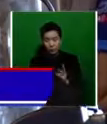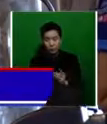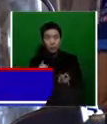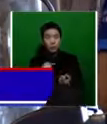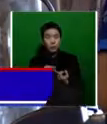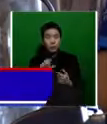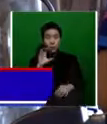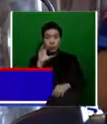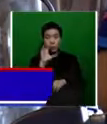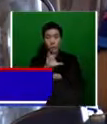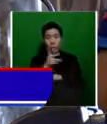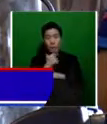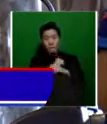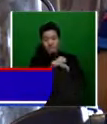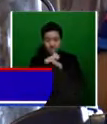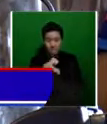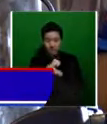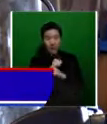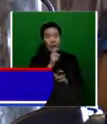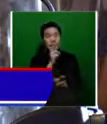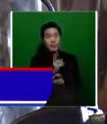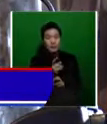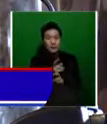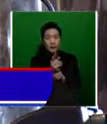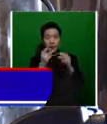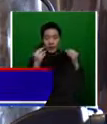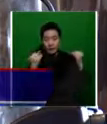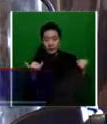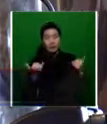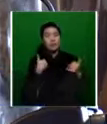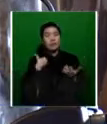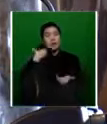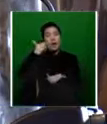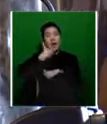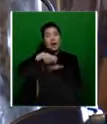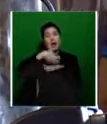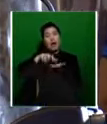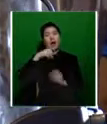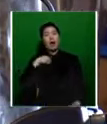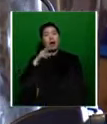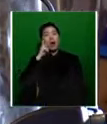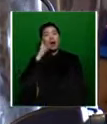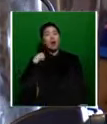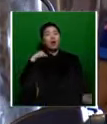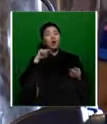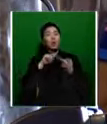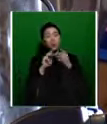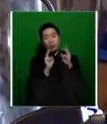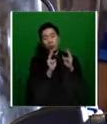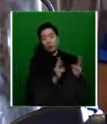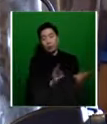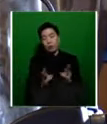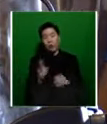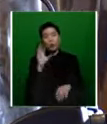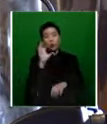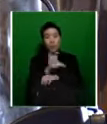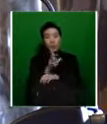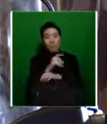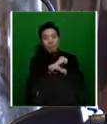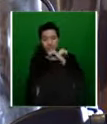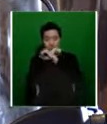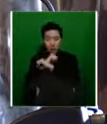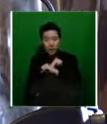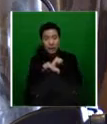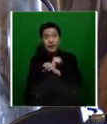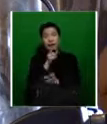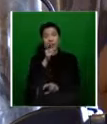บคุมป้องกันรักษานะคะซึ่งวันนี้เราจะมีการแถลงข่าวทั้งในเรื่องของมาตรการควบคุมป้องกันรักษา